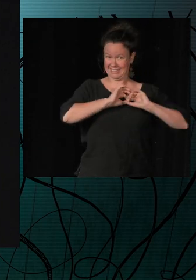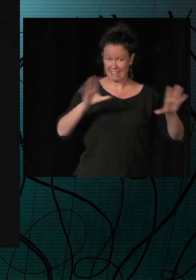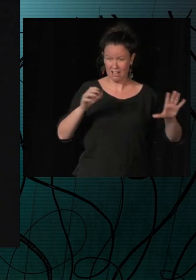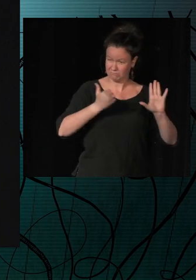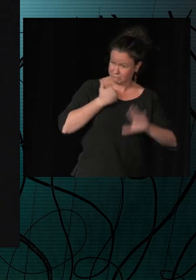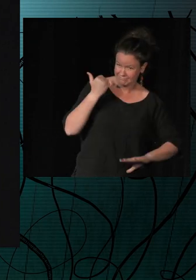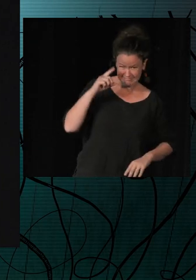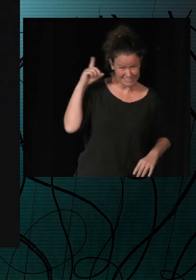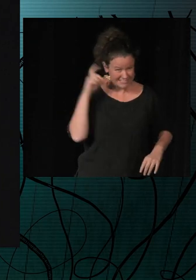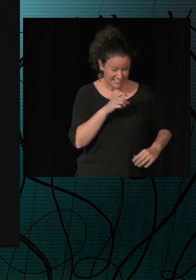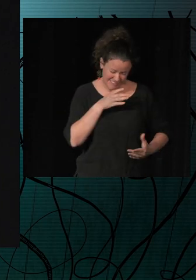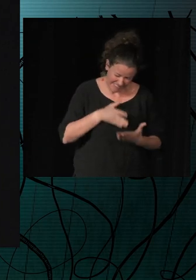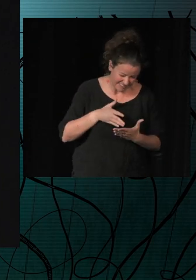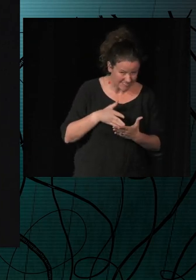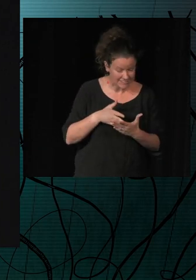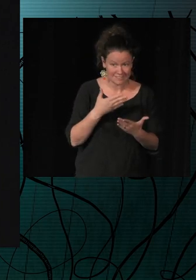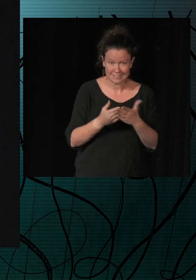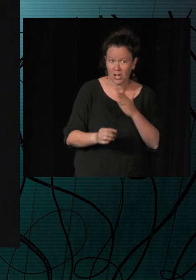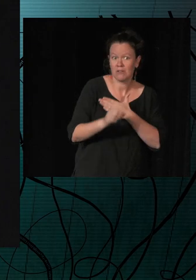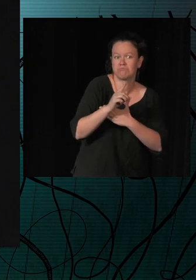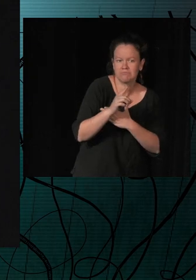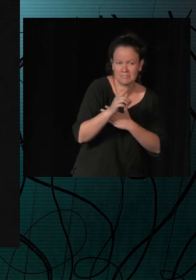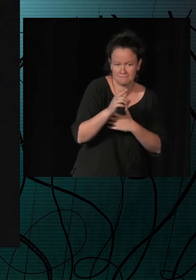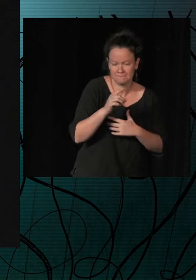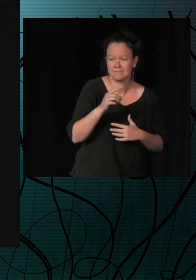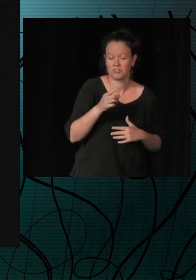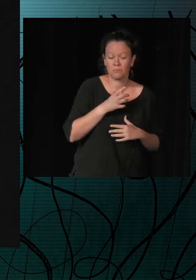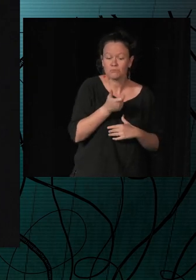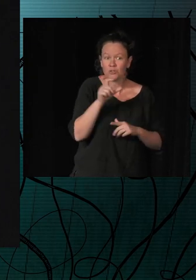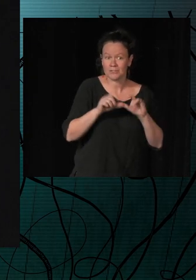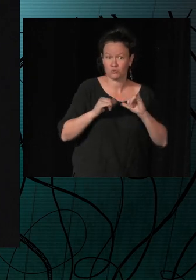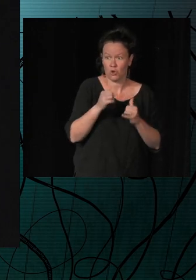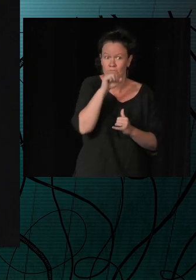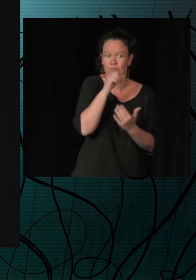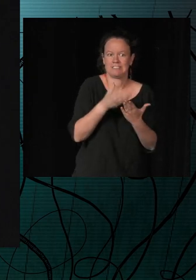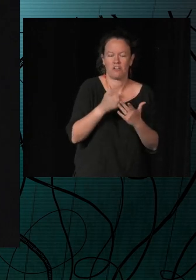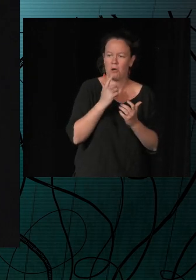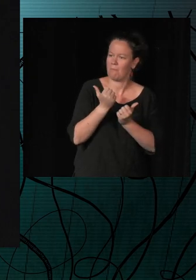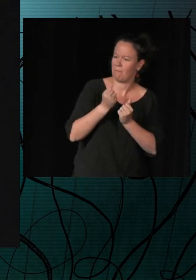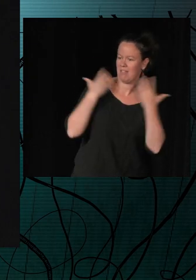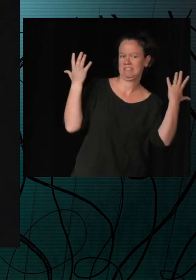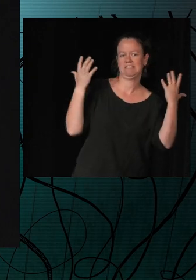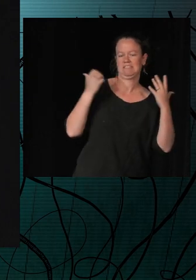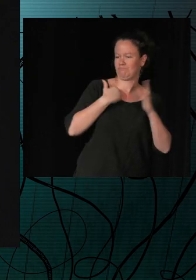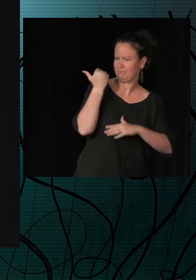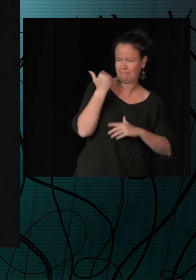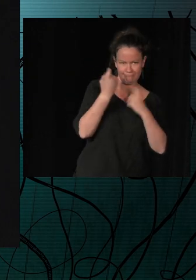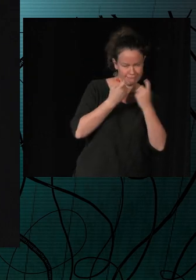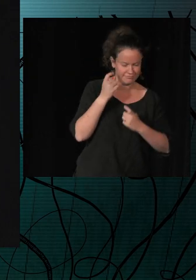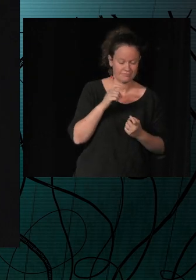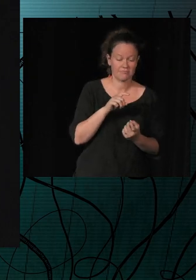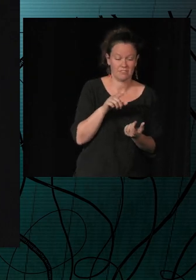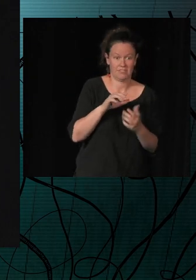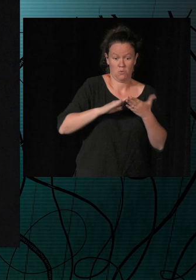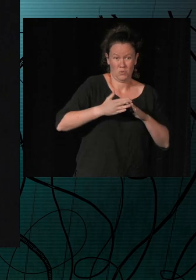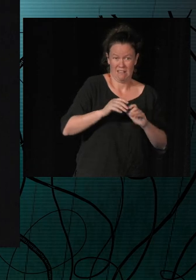communauté hors jeu et en fait c'est un truc c'est un noyau dur qui est resté et sur lequel le marketing autour des Souls a lui-même joué